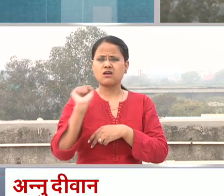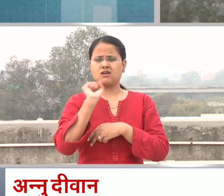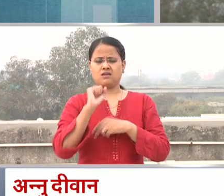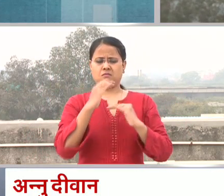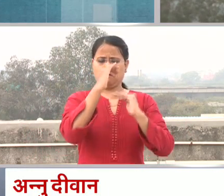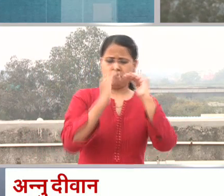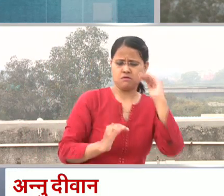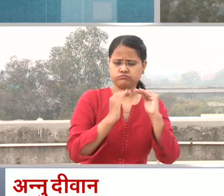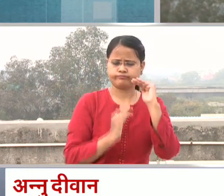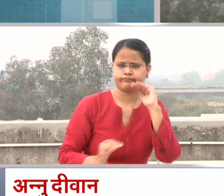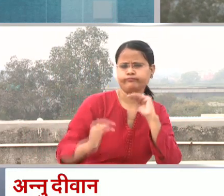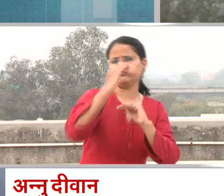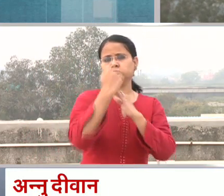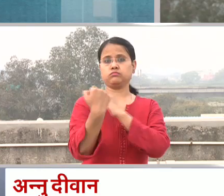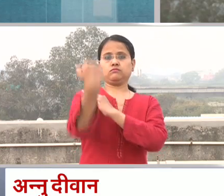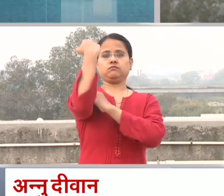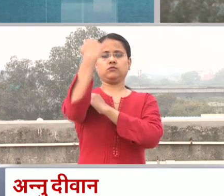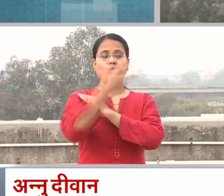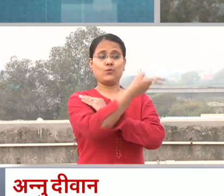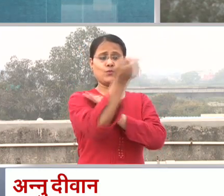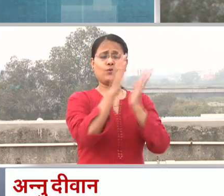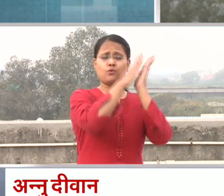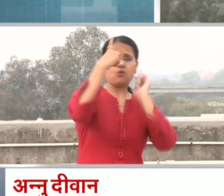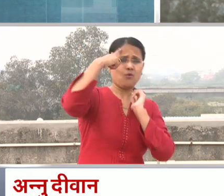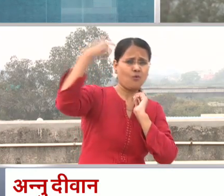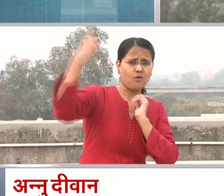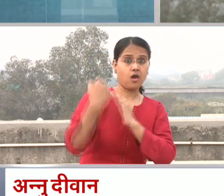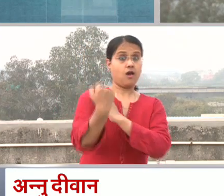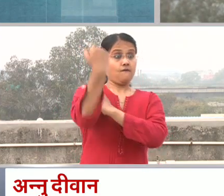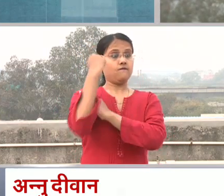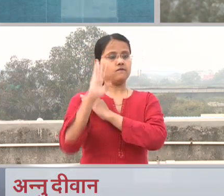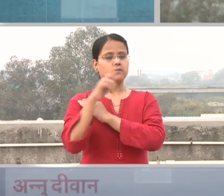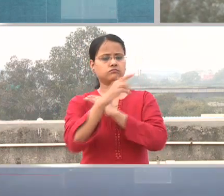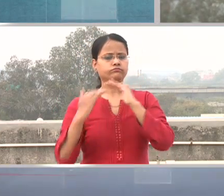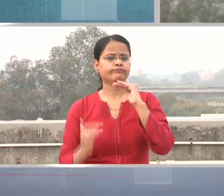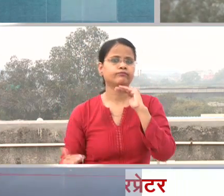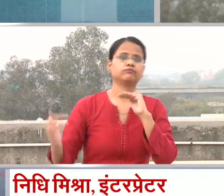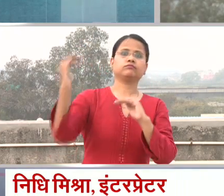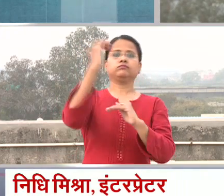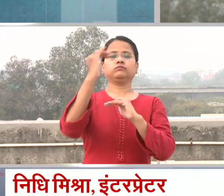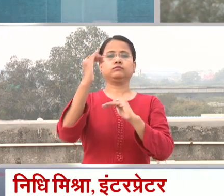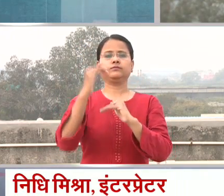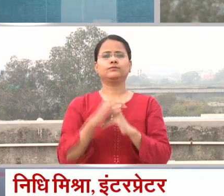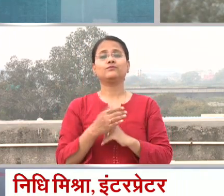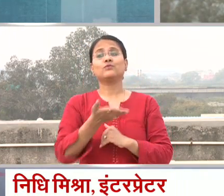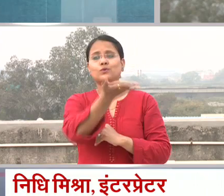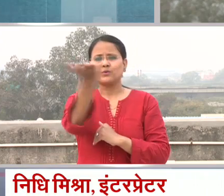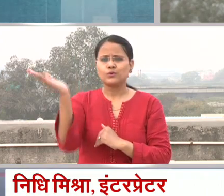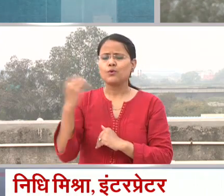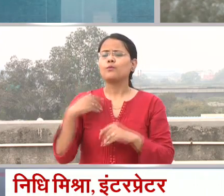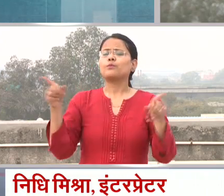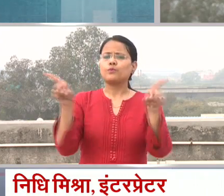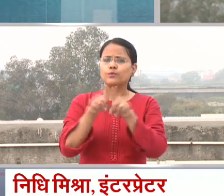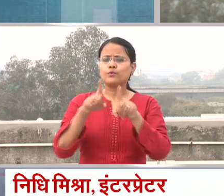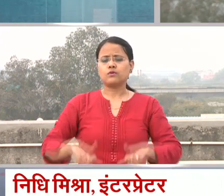को अपनी ताकत बना लिया और जब इनके सपनों को बल मिला तो ये लोग कहाँ से कहाँ पहुँच गए। तो आप हम